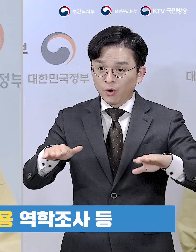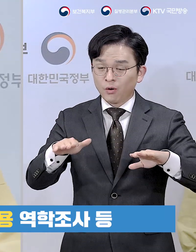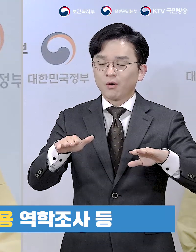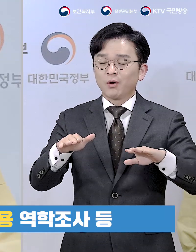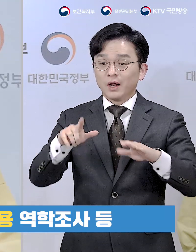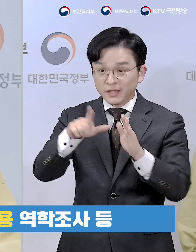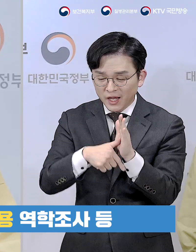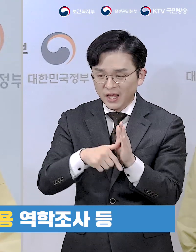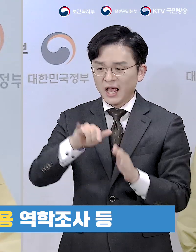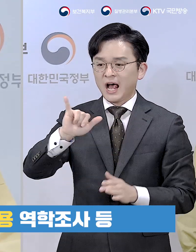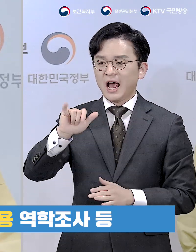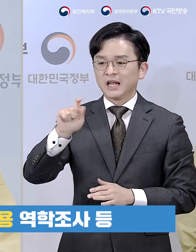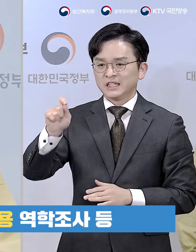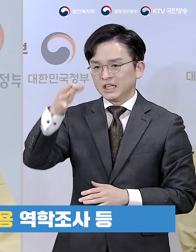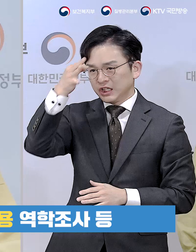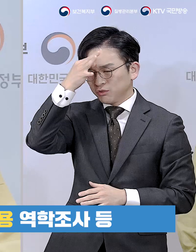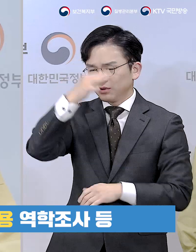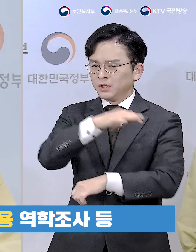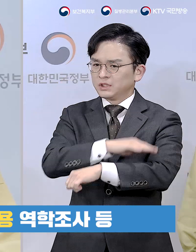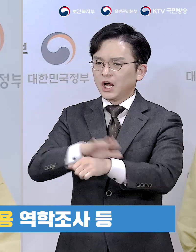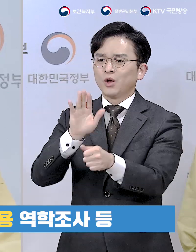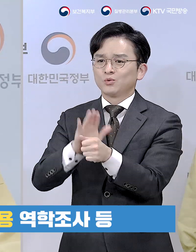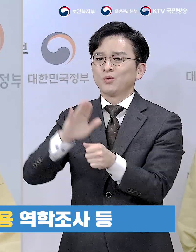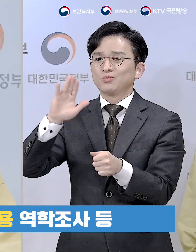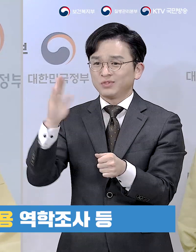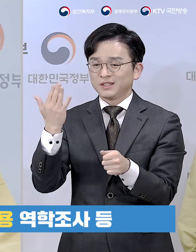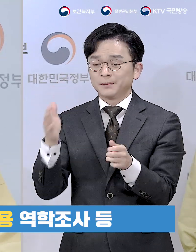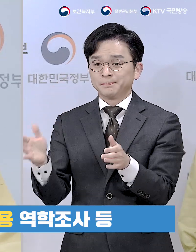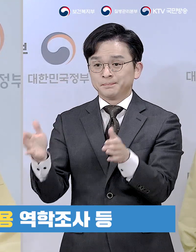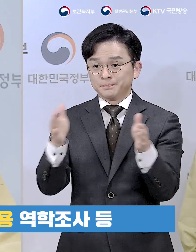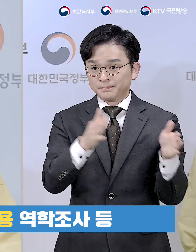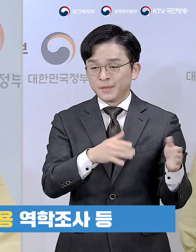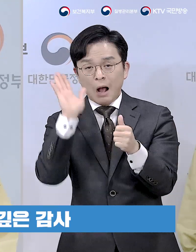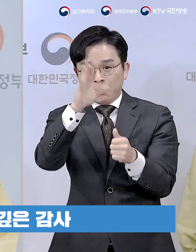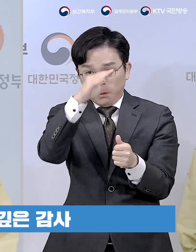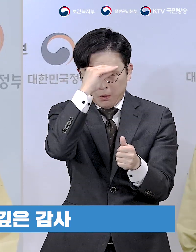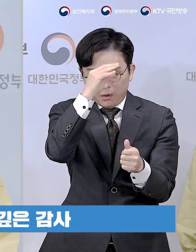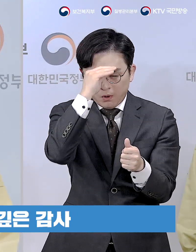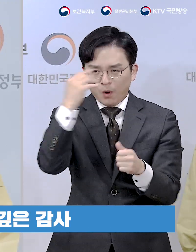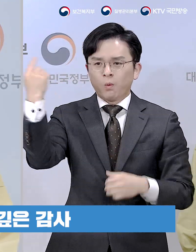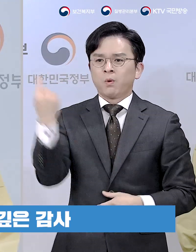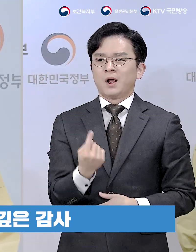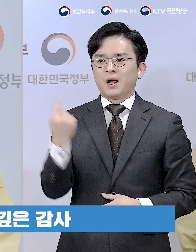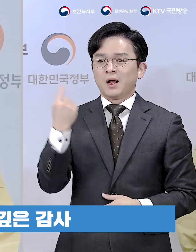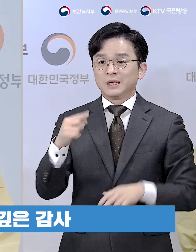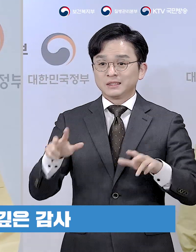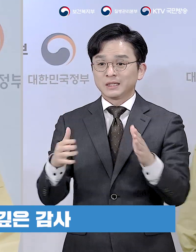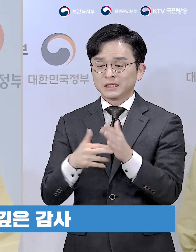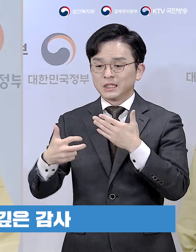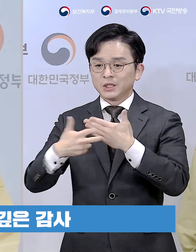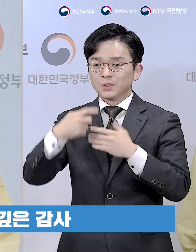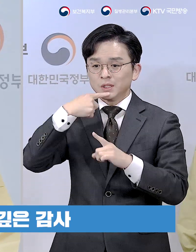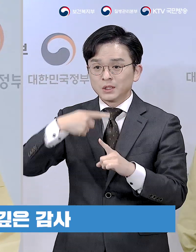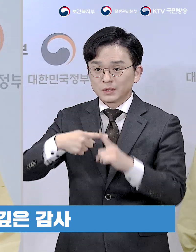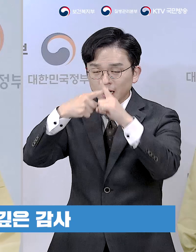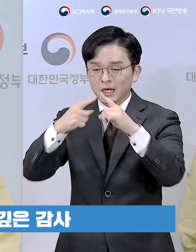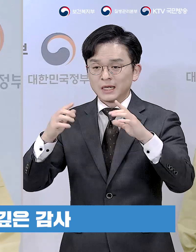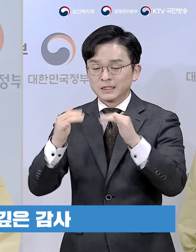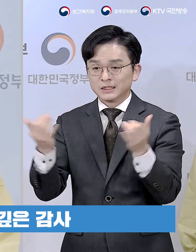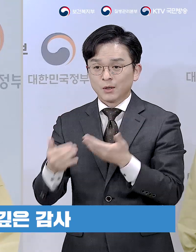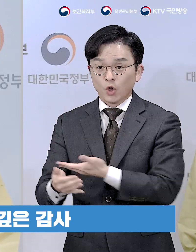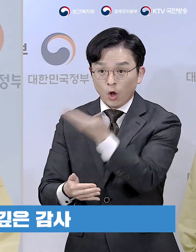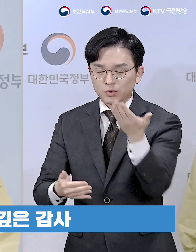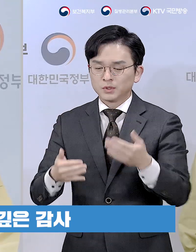유지하면서도 효과적인 방역 성과를 달성하는 데 크게 도움이 되고 있습니다. 지금까지 국민 여러분들과 의료인들께서